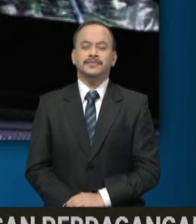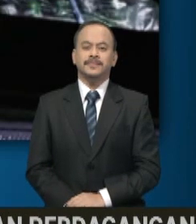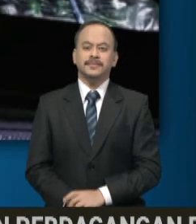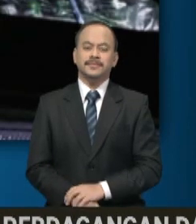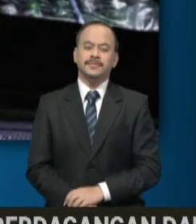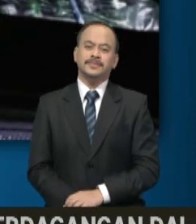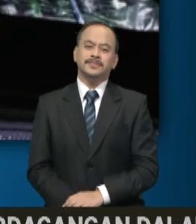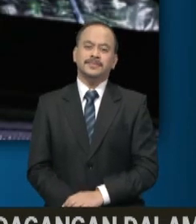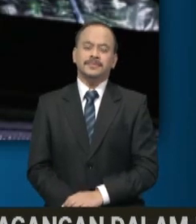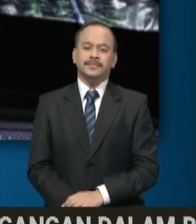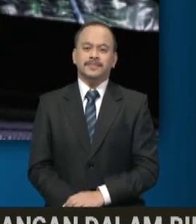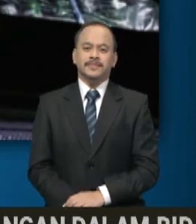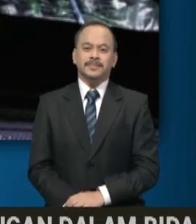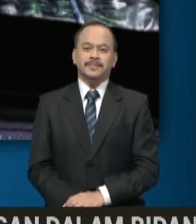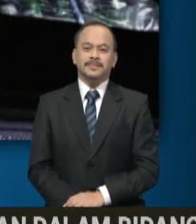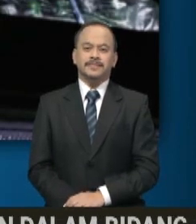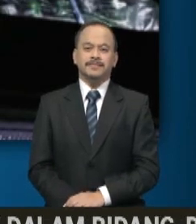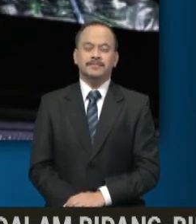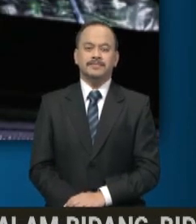undang-undang untuk siasatan lanjut.